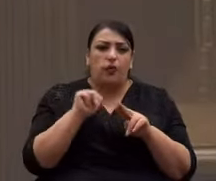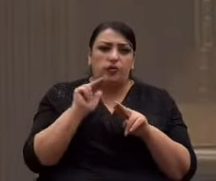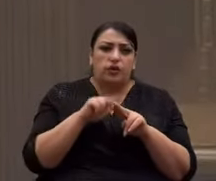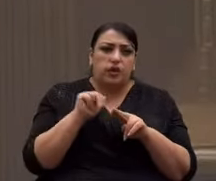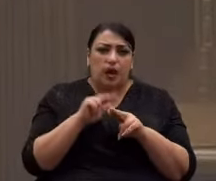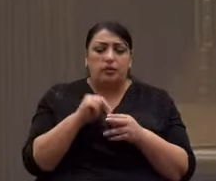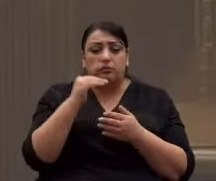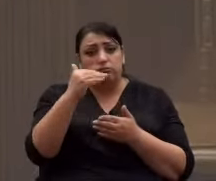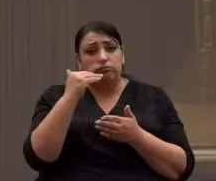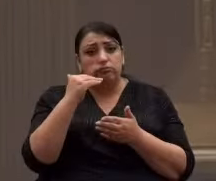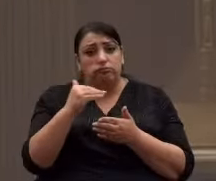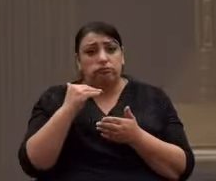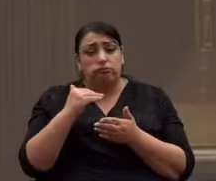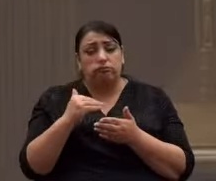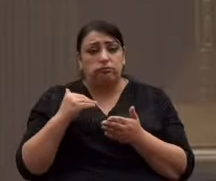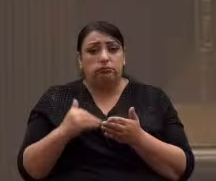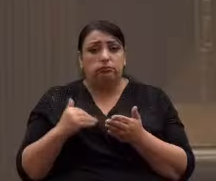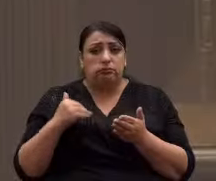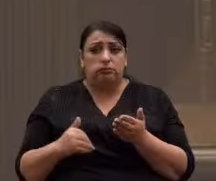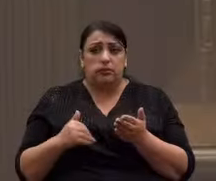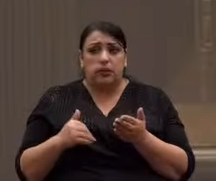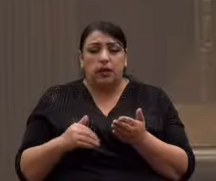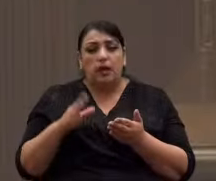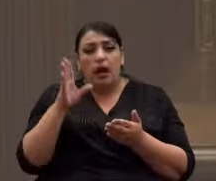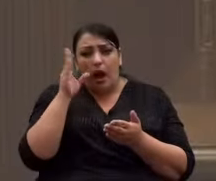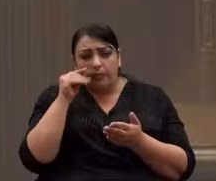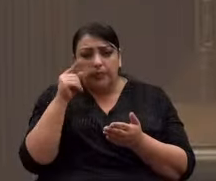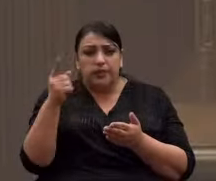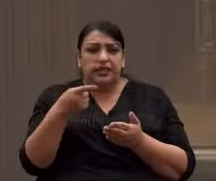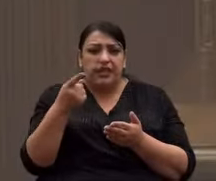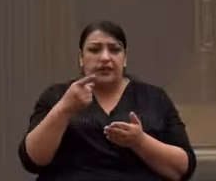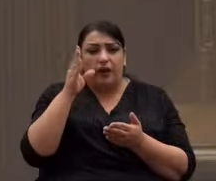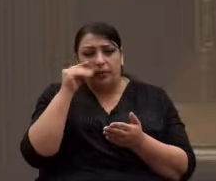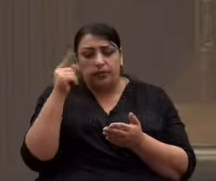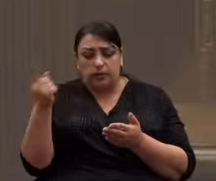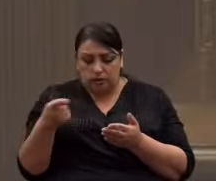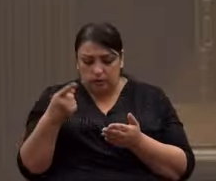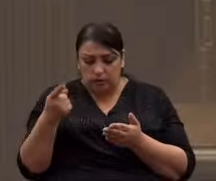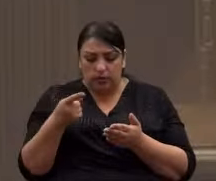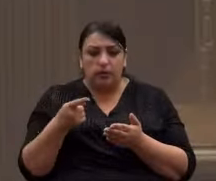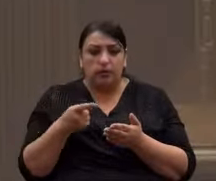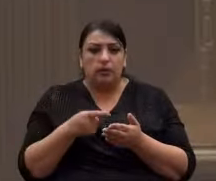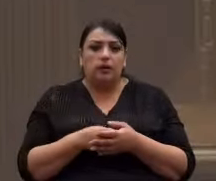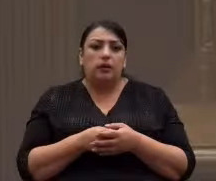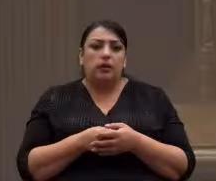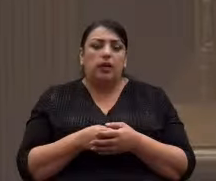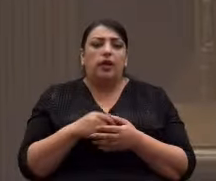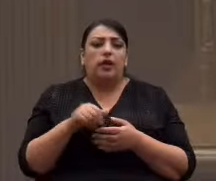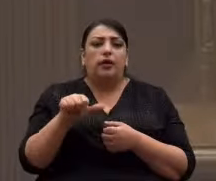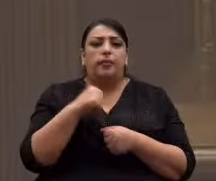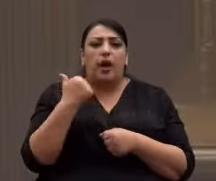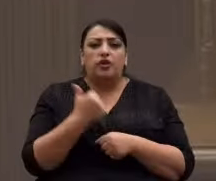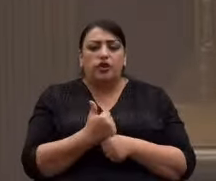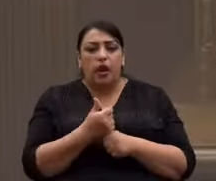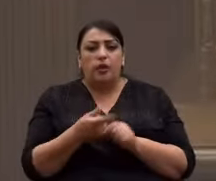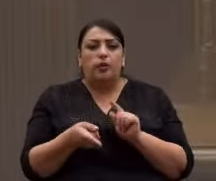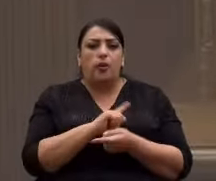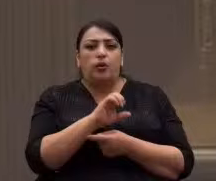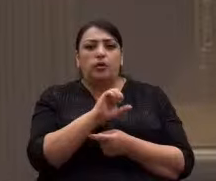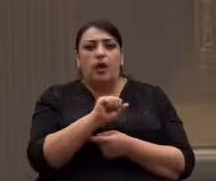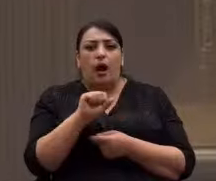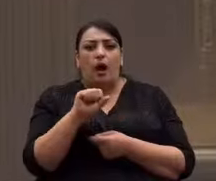այսպես, հերթով գրեք, մեկ էլ ամսաթիվ տարեթիվ Նիկոլ Փաշինյանը փոխեց ԱԱՑ-ը, պետին, Նիկոլ Փաշինյանը փոխեց